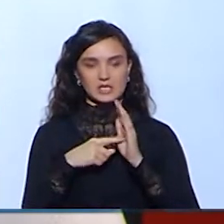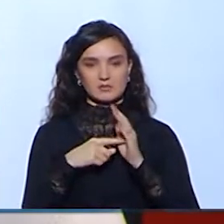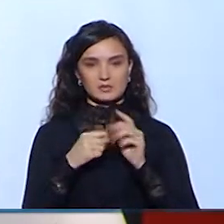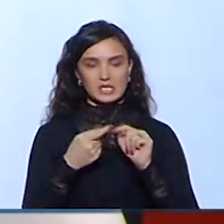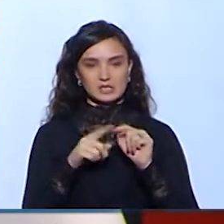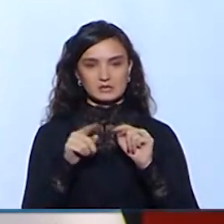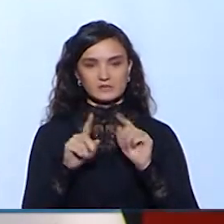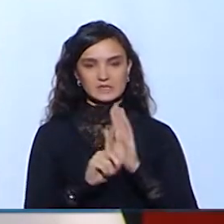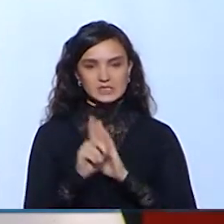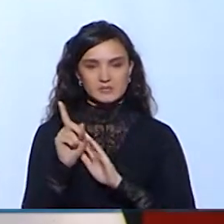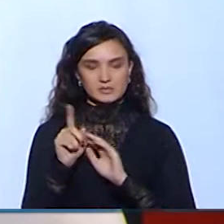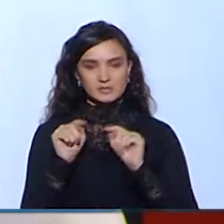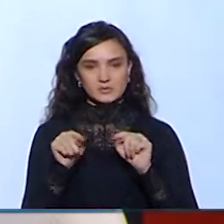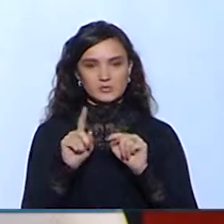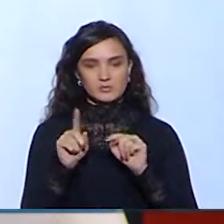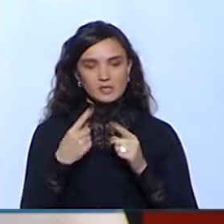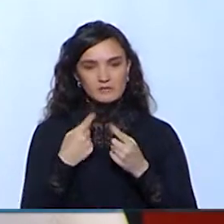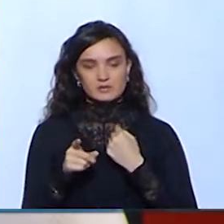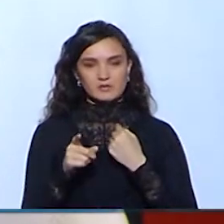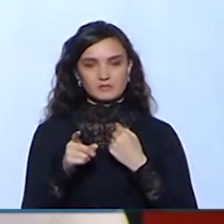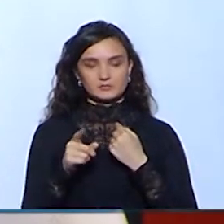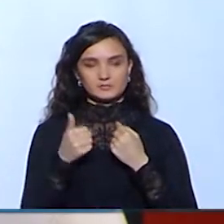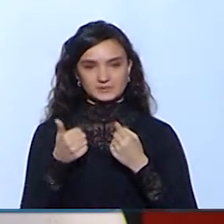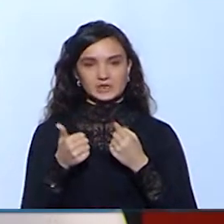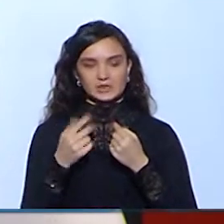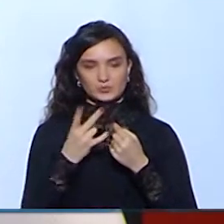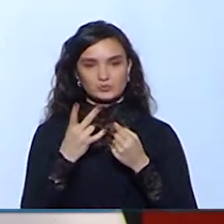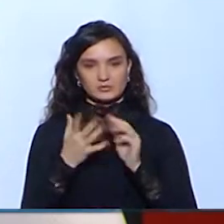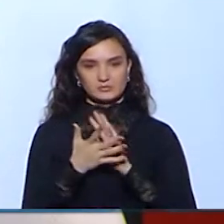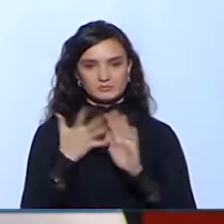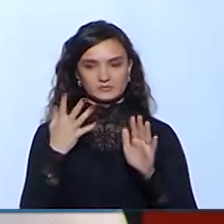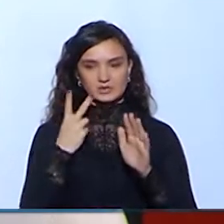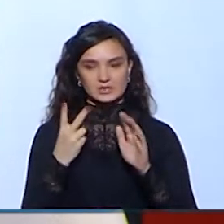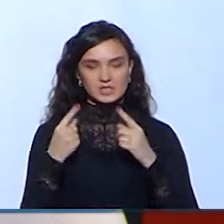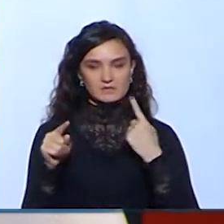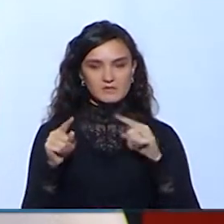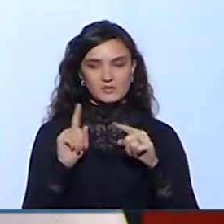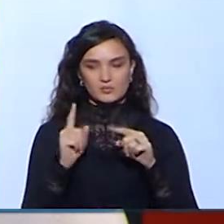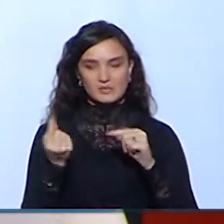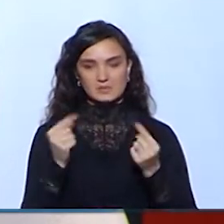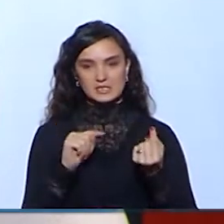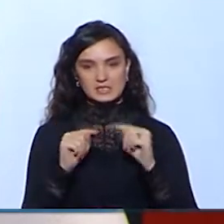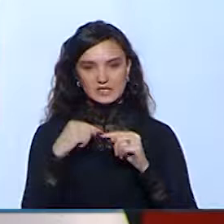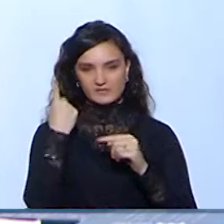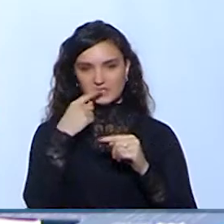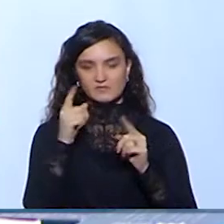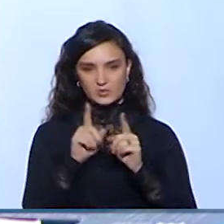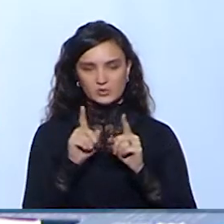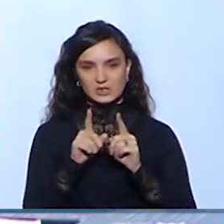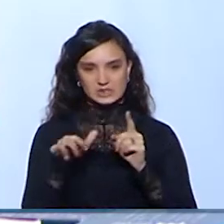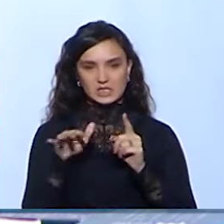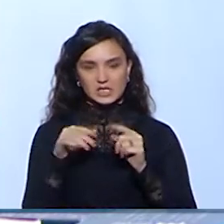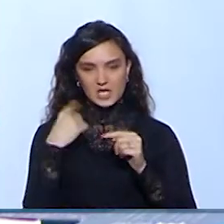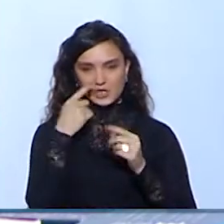და ვიწყებთ იმით, რომ განვასხვავოთ, კარგად დაიჭიროს ბავშვმა განსხვავება, რომ ჩვენ ყველა ერთმანეთგან ვიზუალურადაც, ანუ